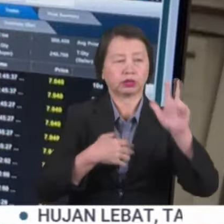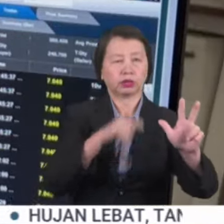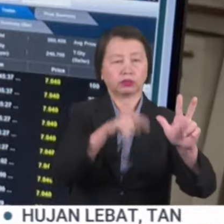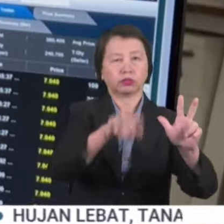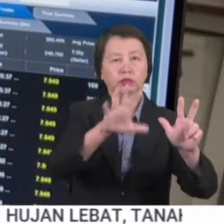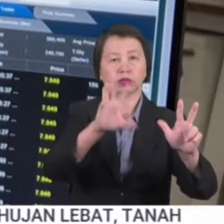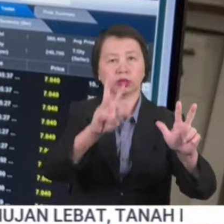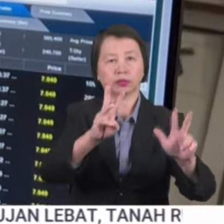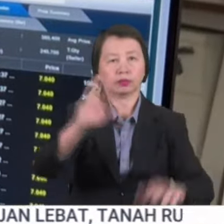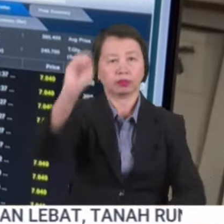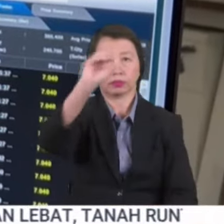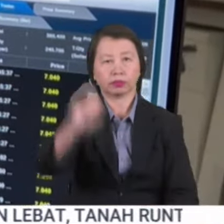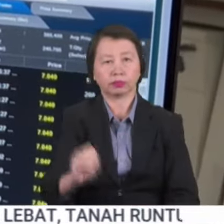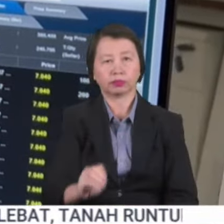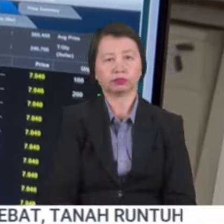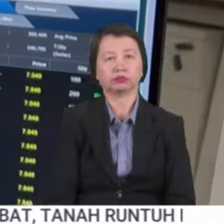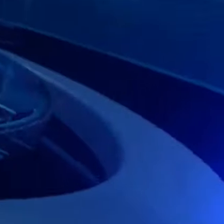3.56%.